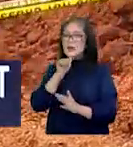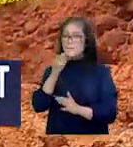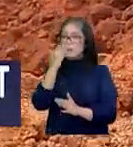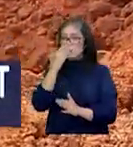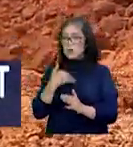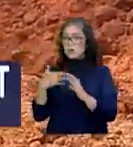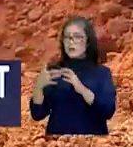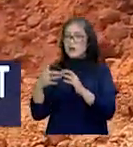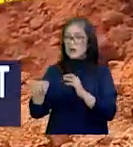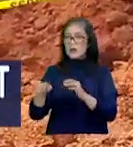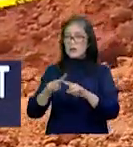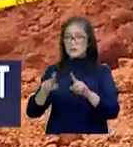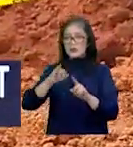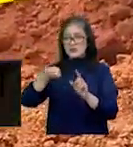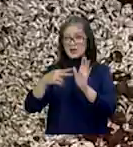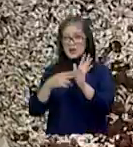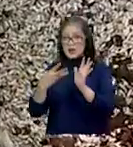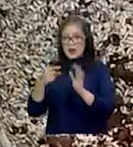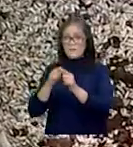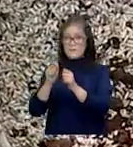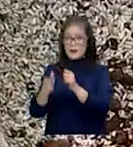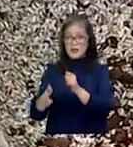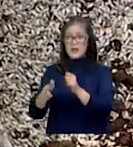ini, JNE telah menyewa tanah itu untuk parkir kendaraan dan